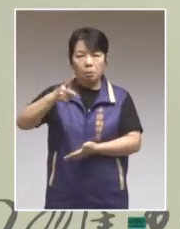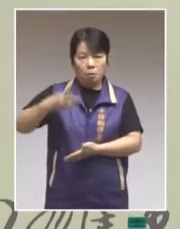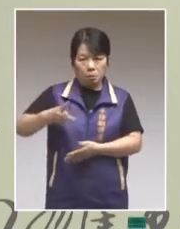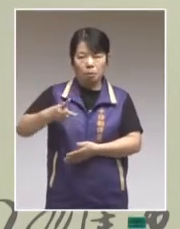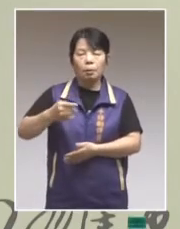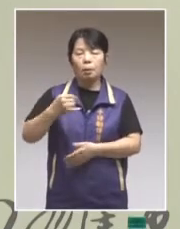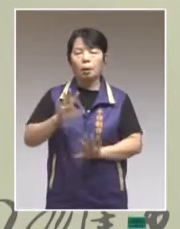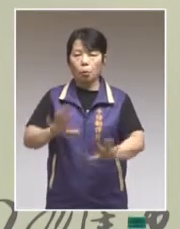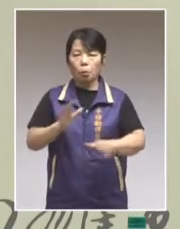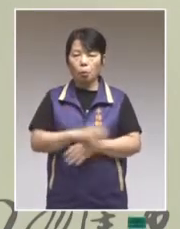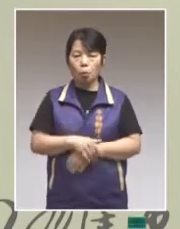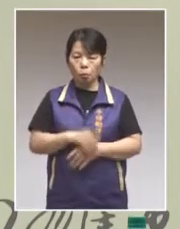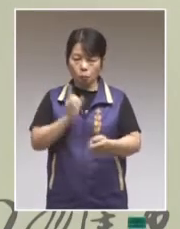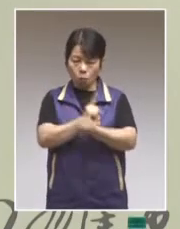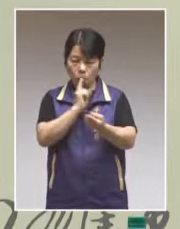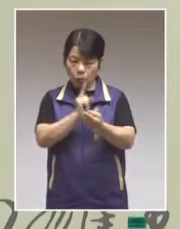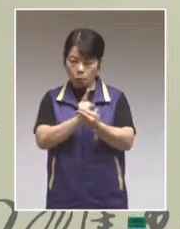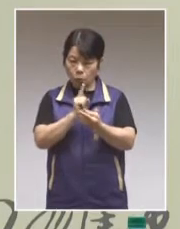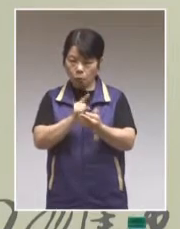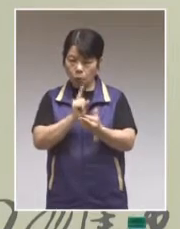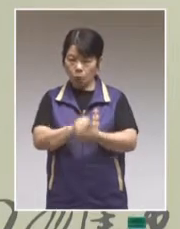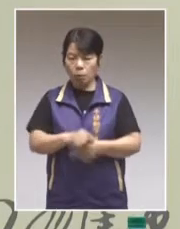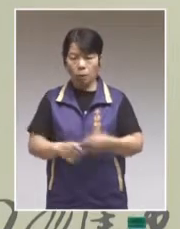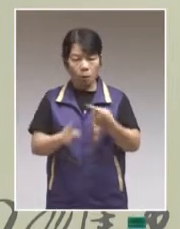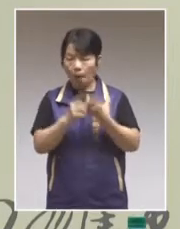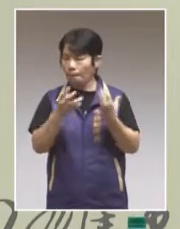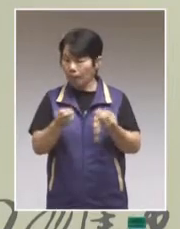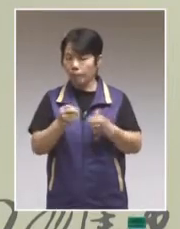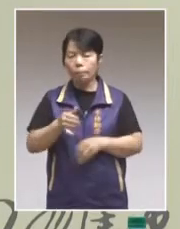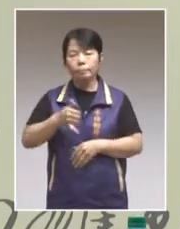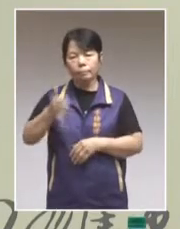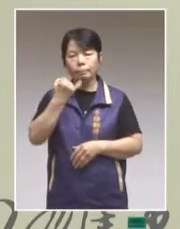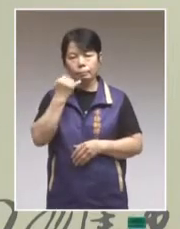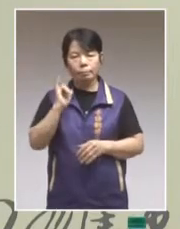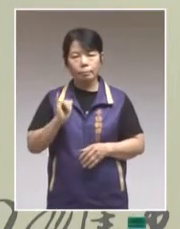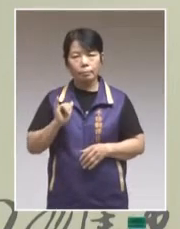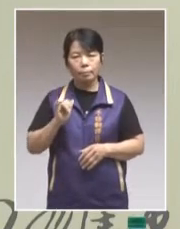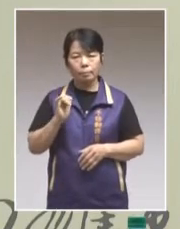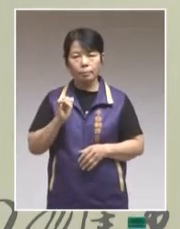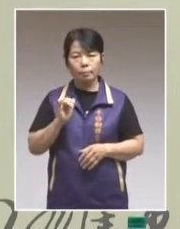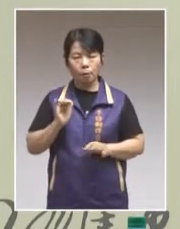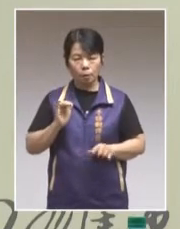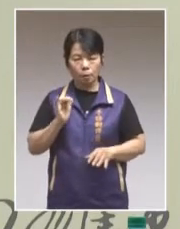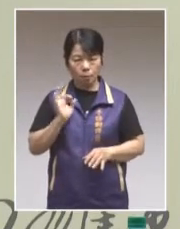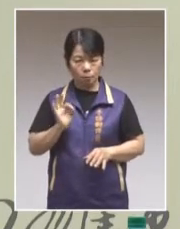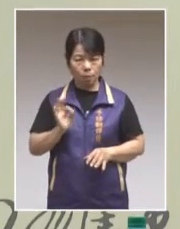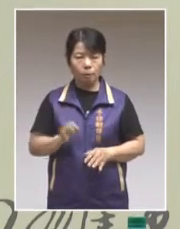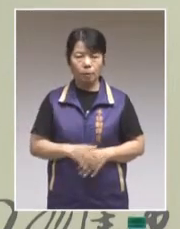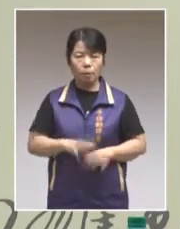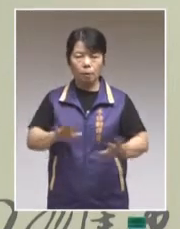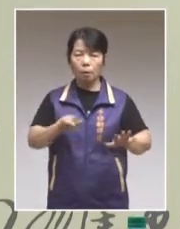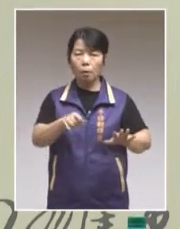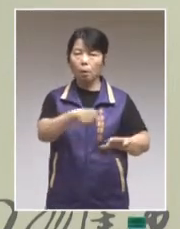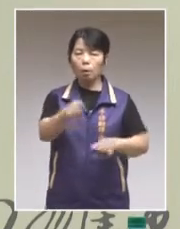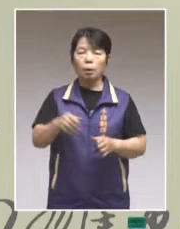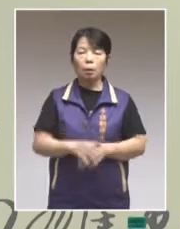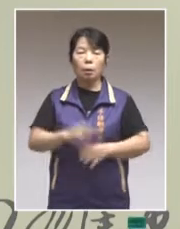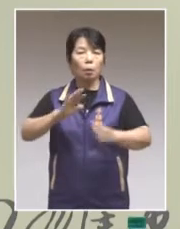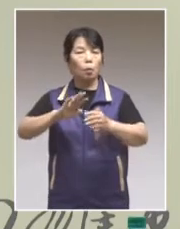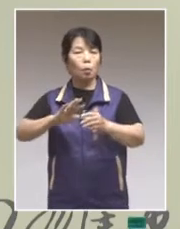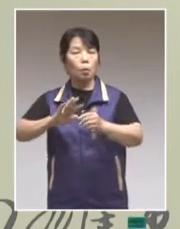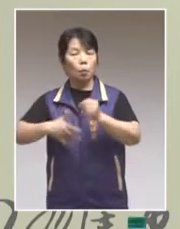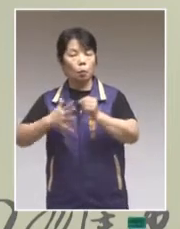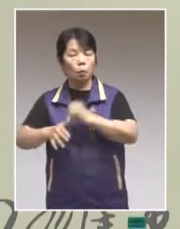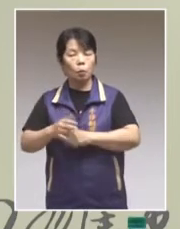真的有抓到的机会，就会比较高。像我们之前有一个国中的科任老师，因为他